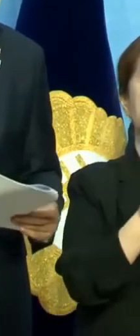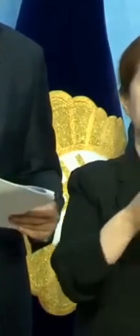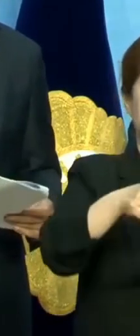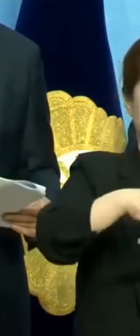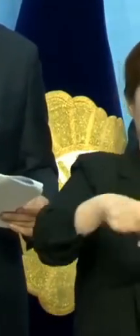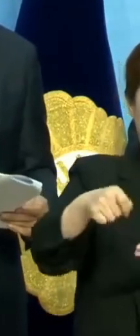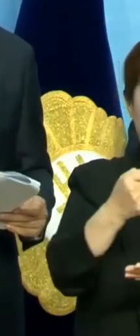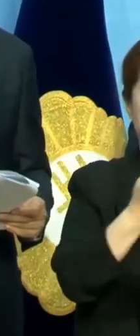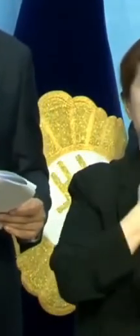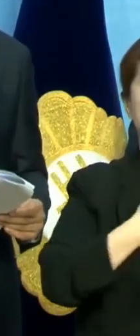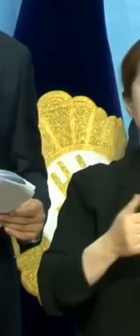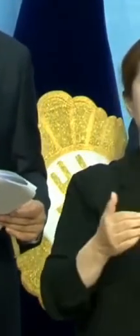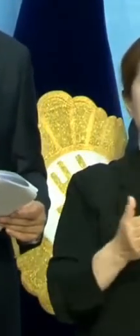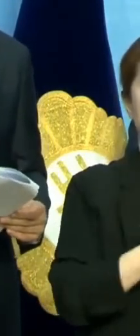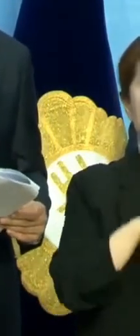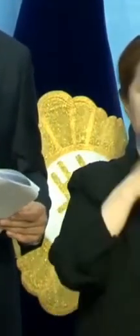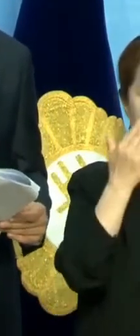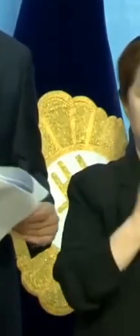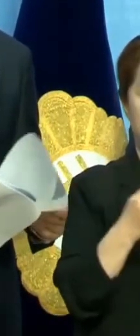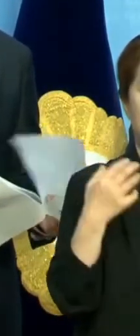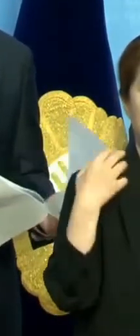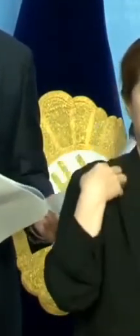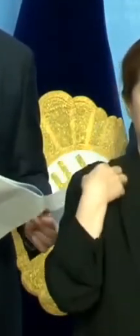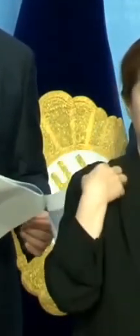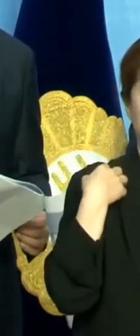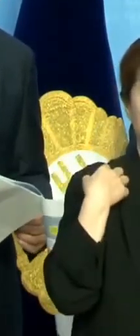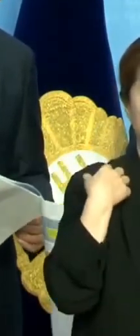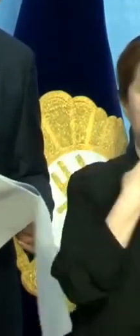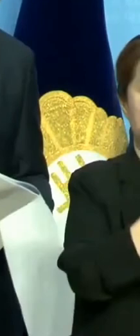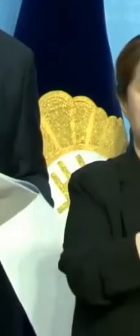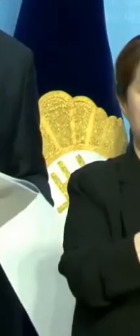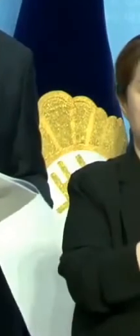다 밟았는데 나중에